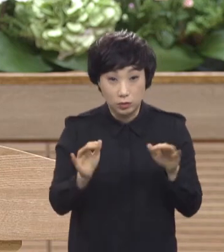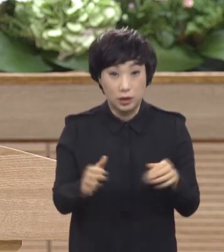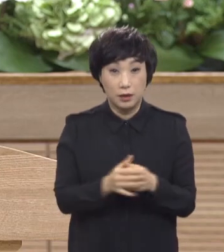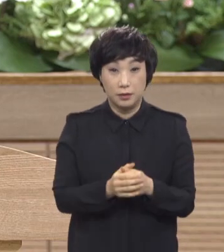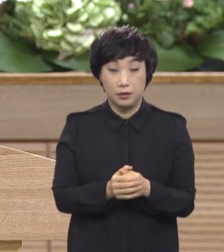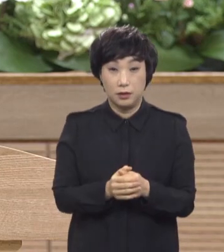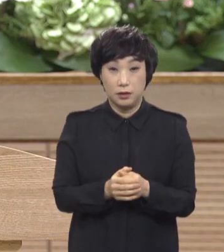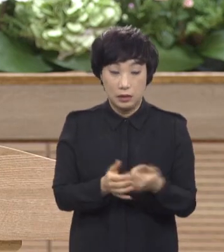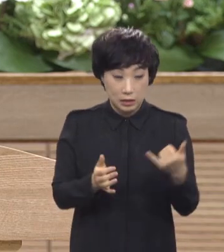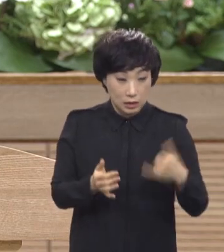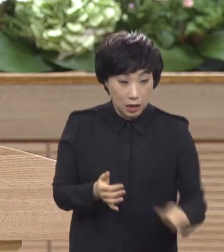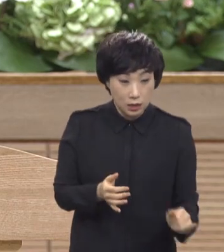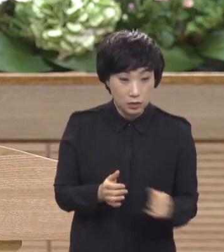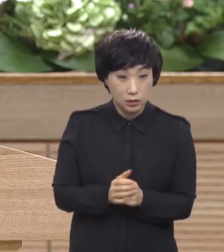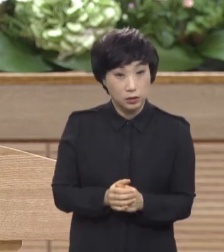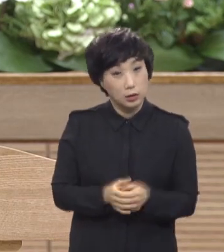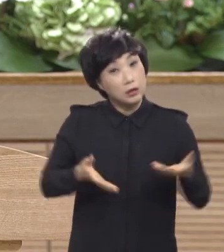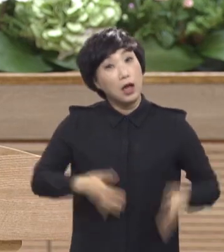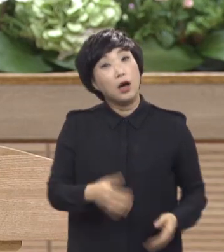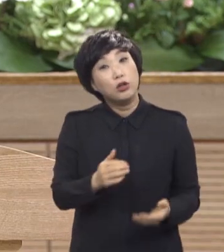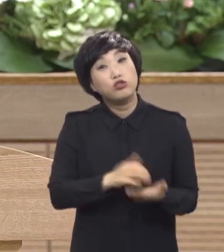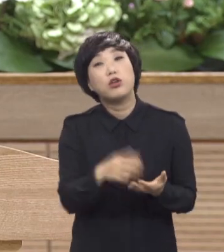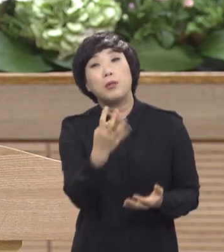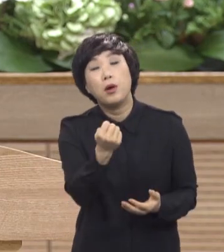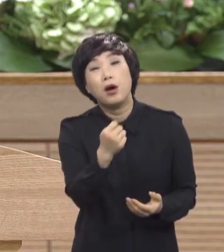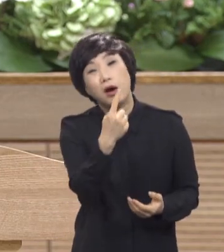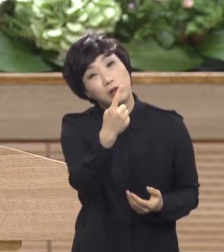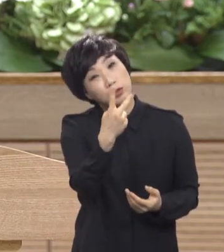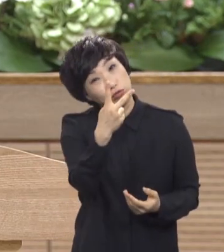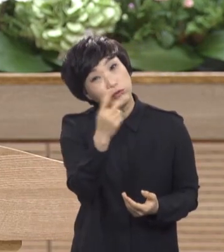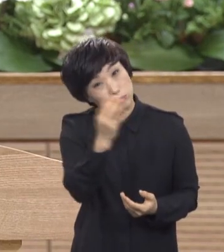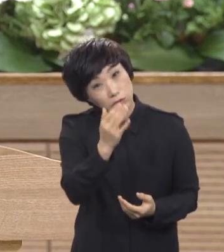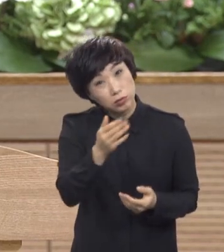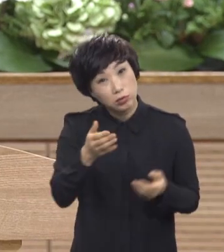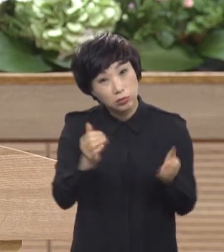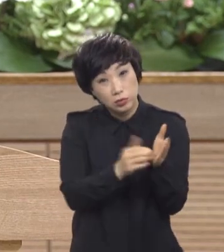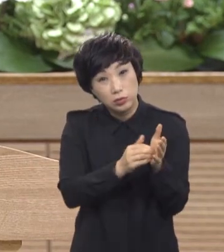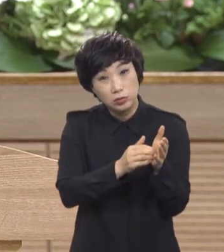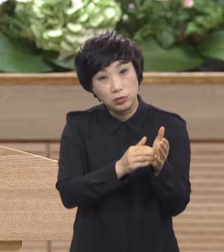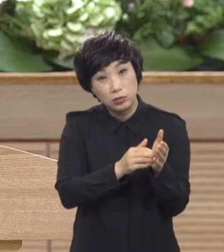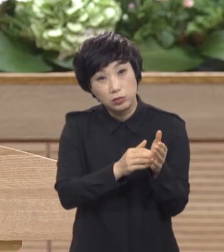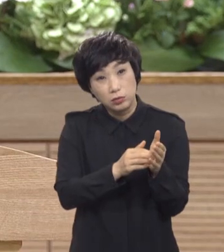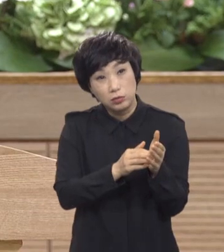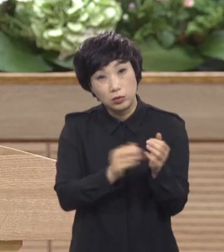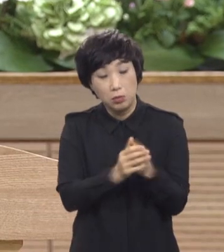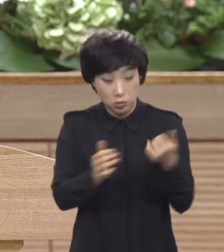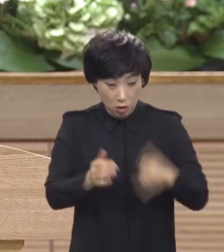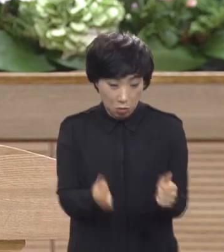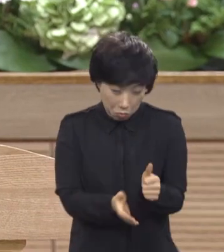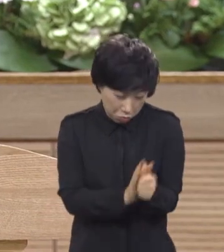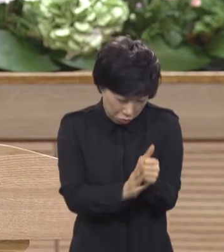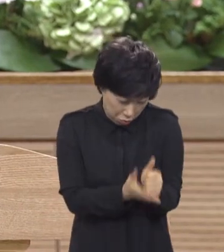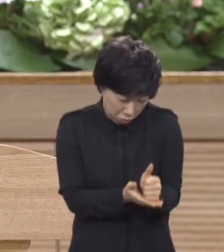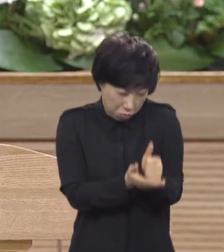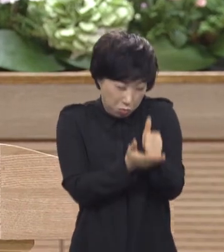자식이 하나 아니면 둘라니까 상전이 돼서 부모가